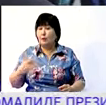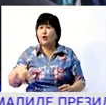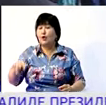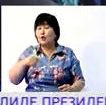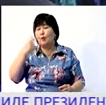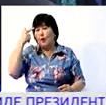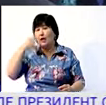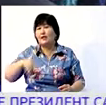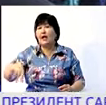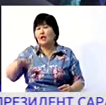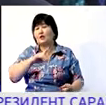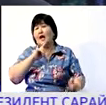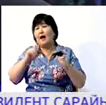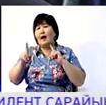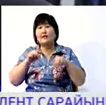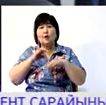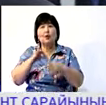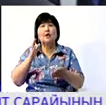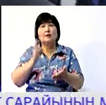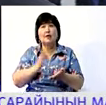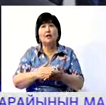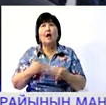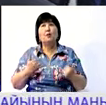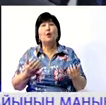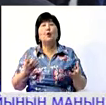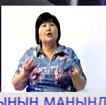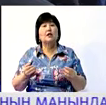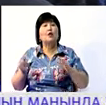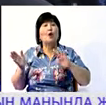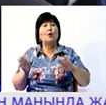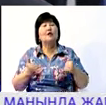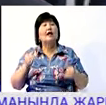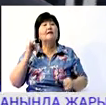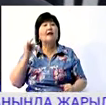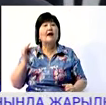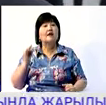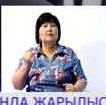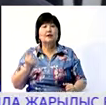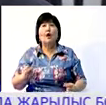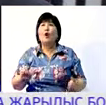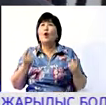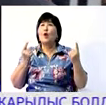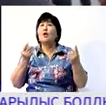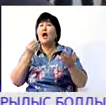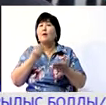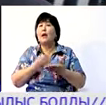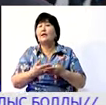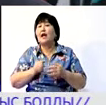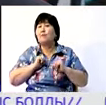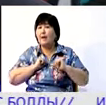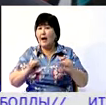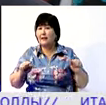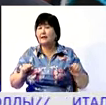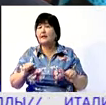ғылыми танымдық конференциясы өтіп жатыр. Бұл енді өткеніміздің, тарихымыздың, тарихымыздағы ұлы ғұламалардың,